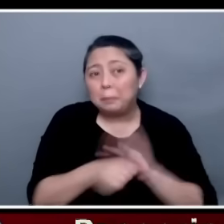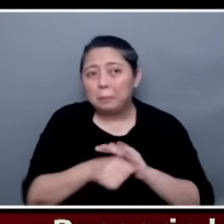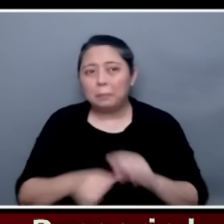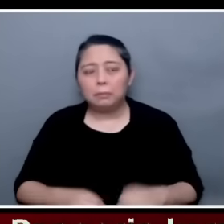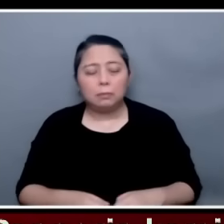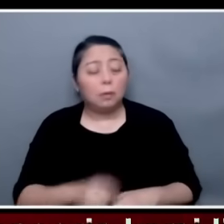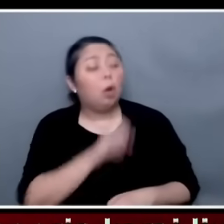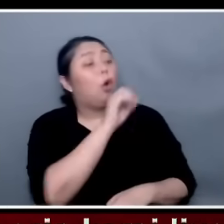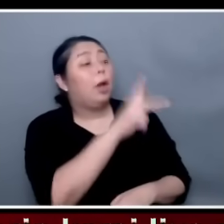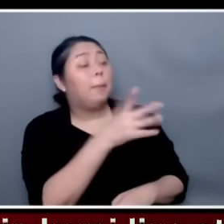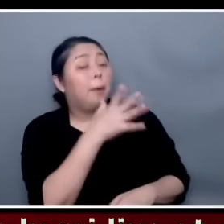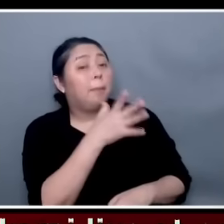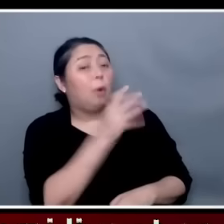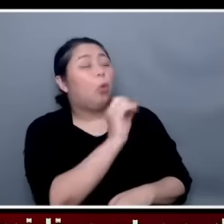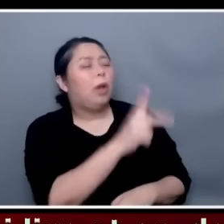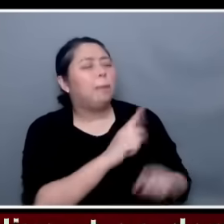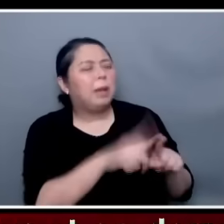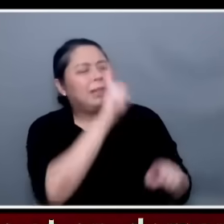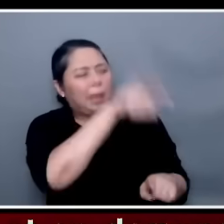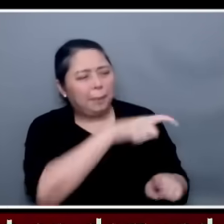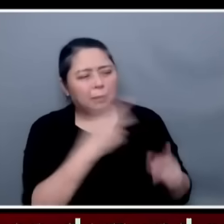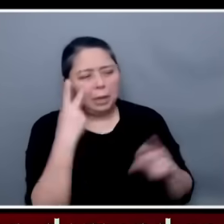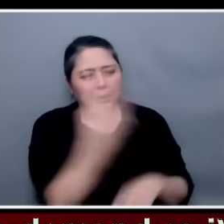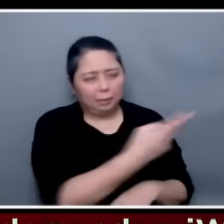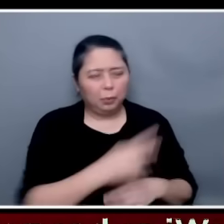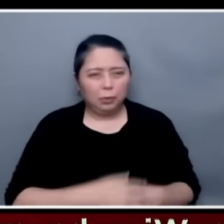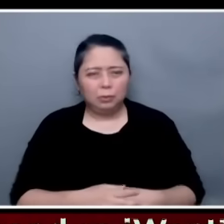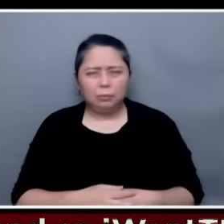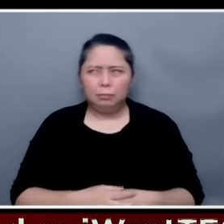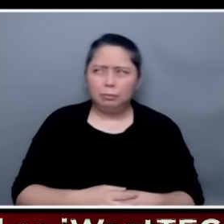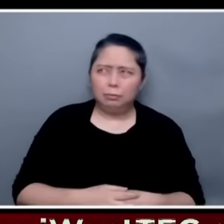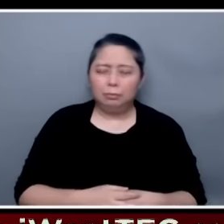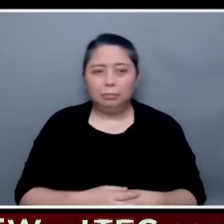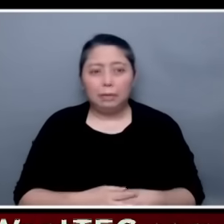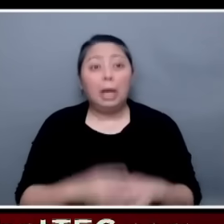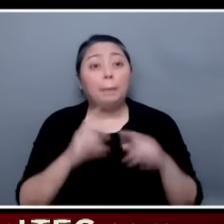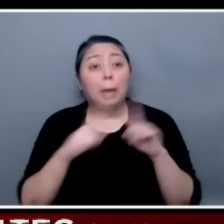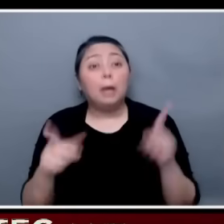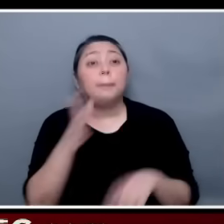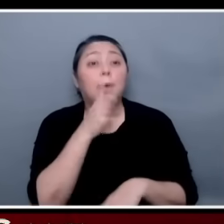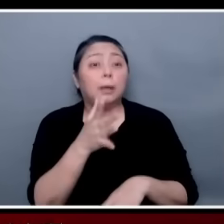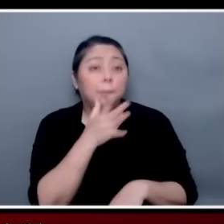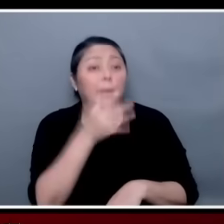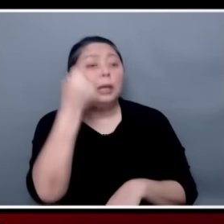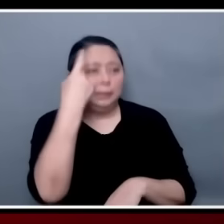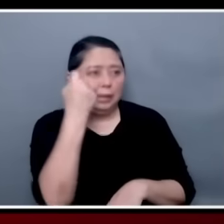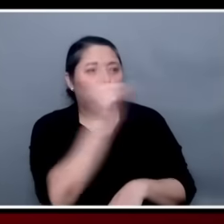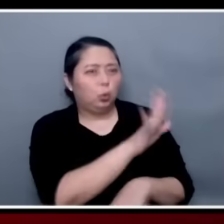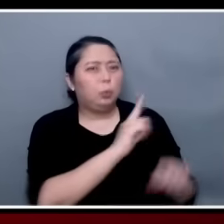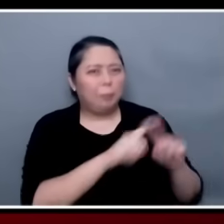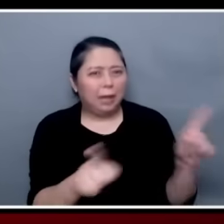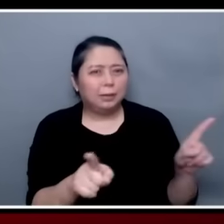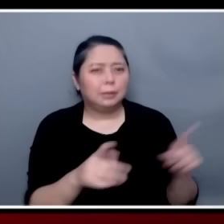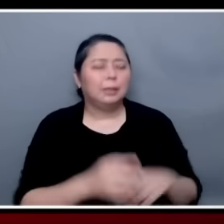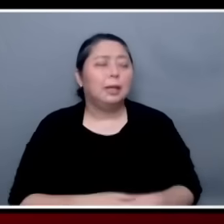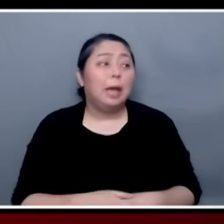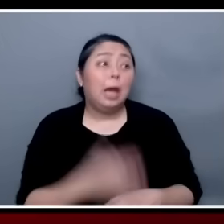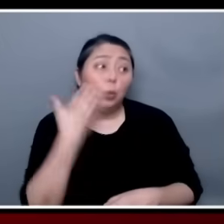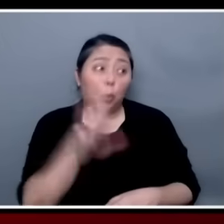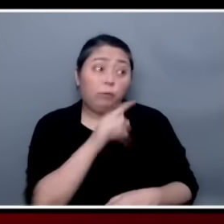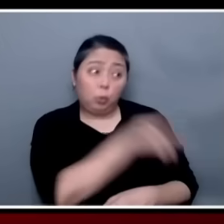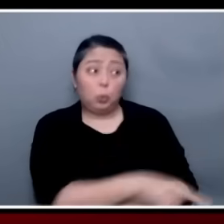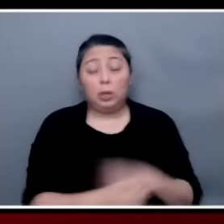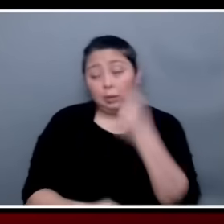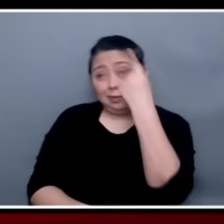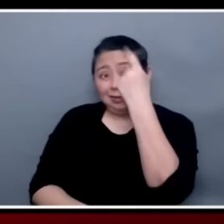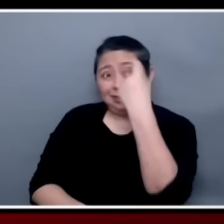Maiintindihan kayo ni nanay, pero ewan ko lang, kung si nanay, maiintindihan nyo? Maghahabulan na lang pala kami, ma. Maghahabulan kayo,